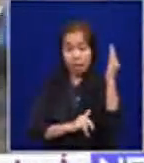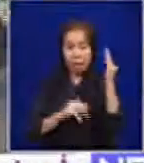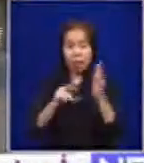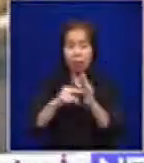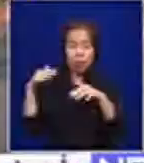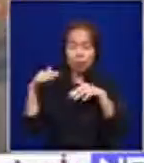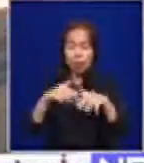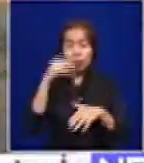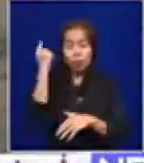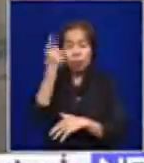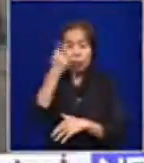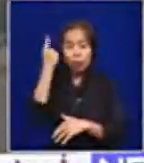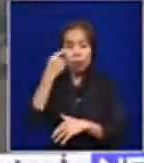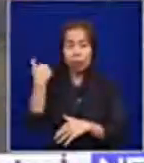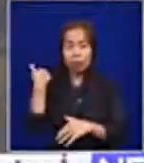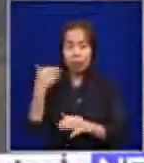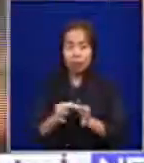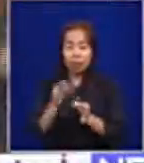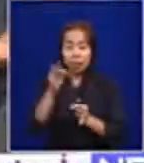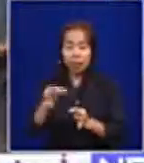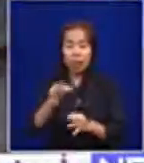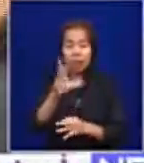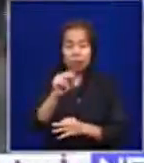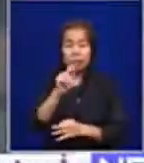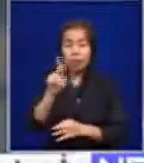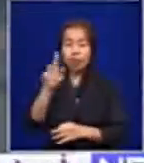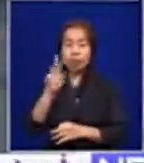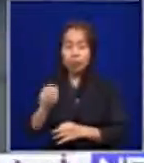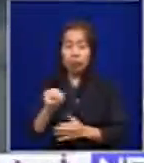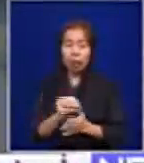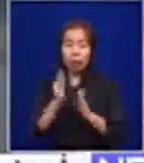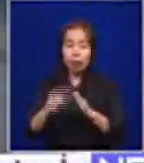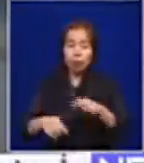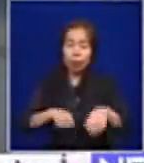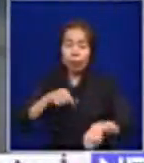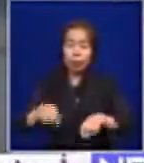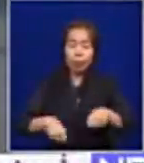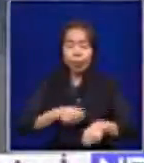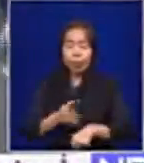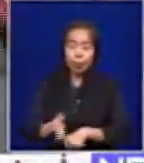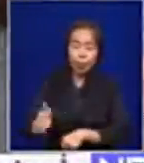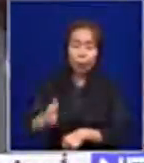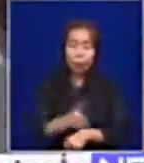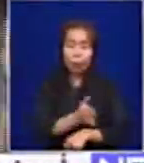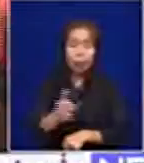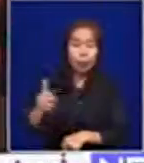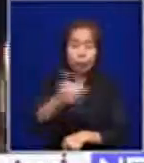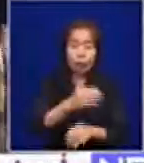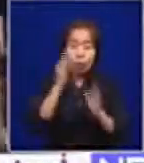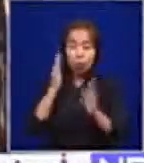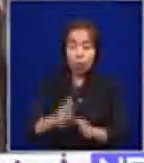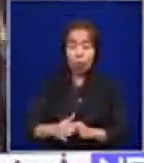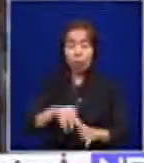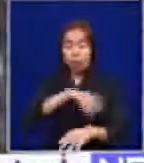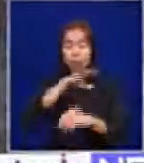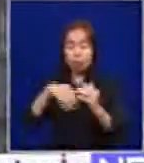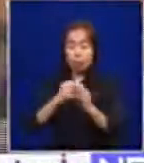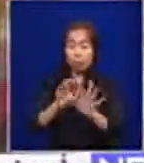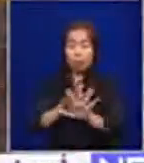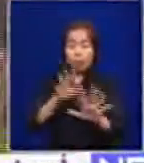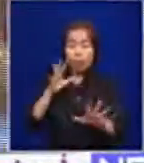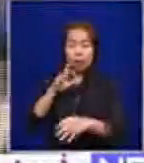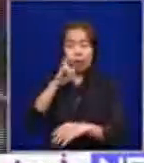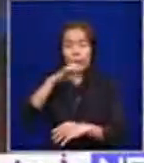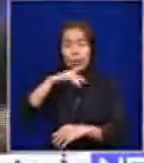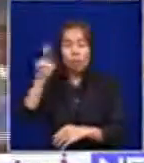ท่องเที่ยวระยะทางนะคะรวม31กิโลเมตรมีนักปั่นจักรยานเข้าร่วมจำนวน 5,400 คนพร้อมกับเชิญชวนชาวจังหวัดยะลานะ